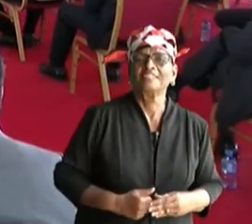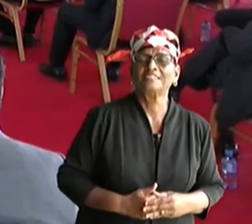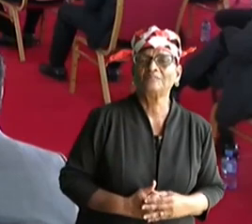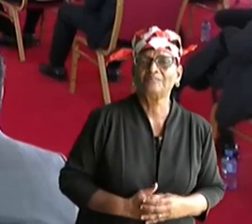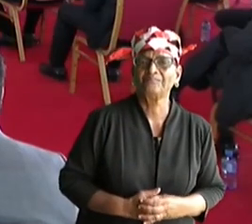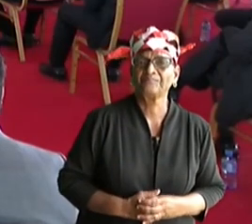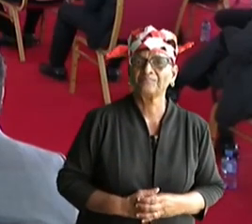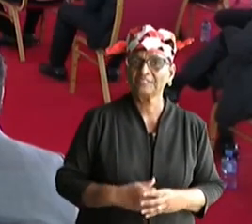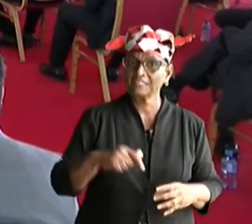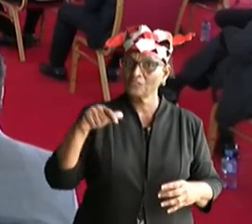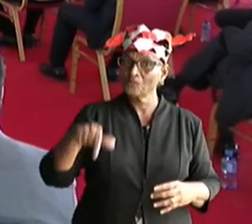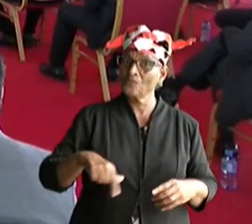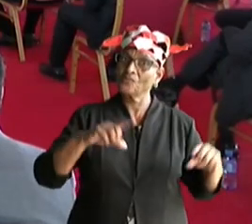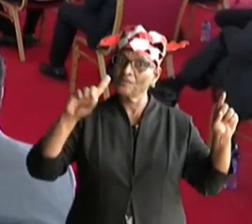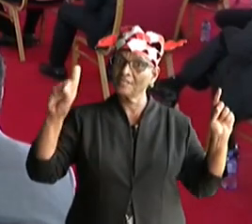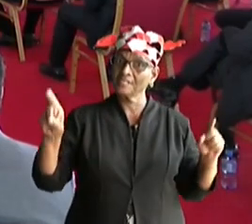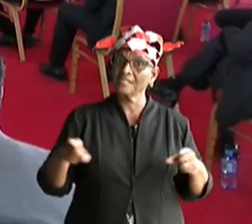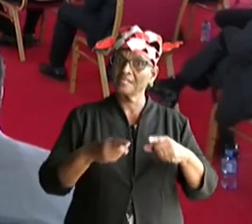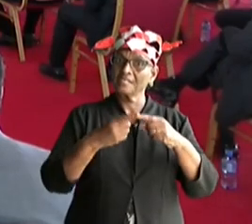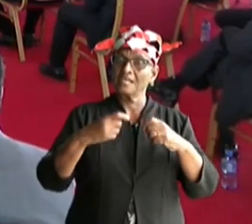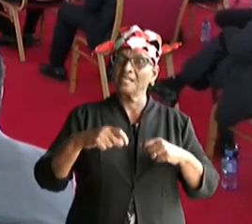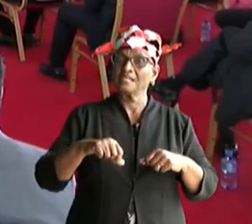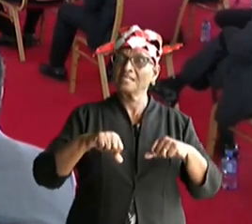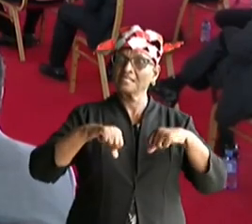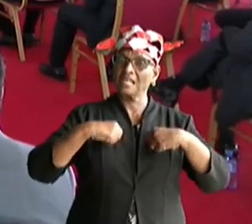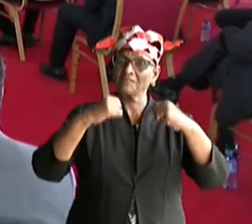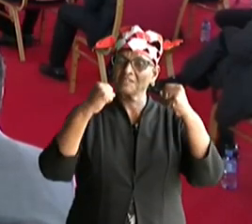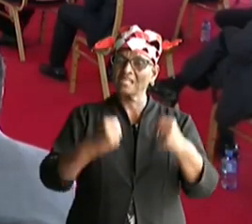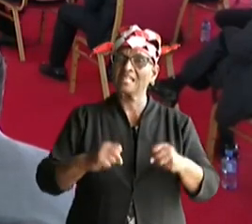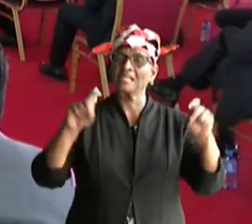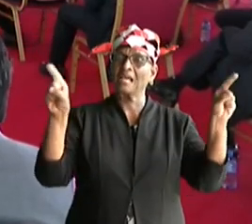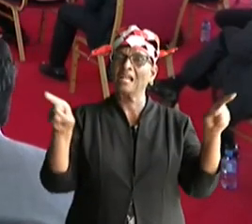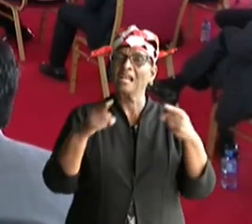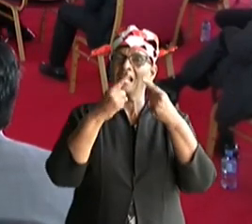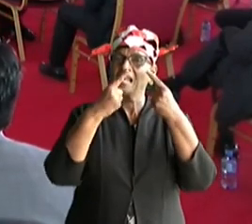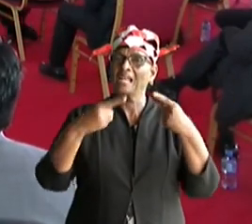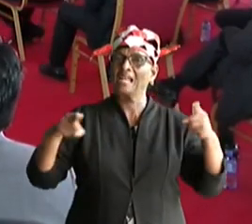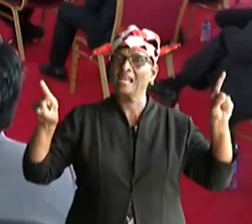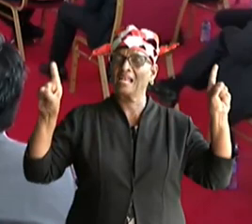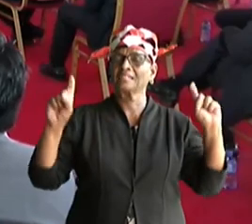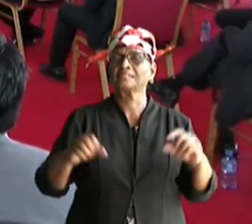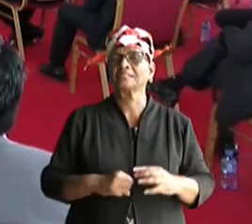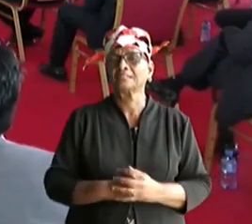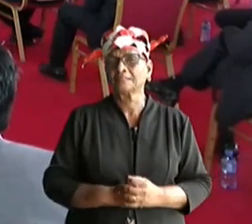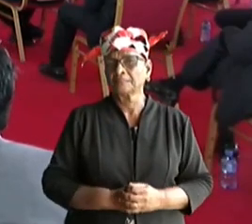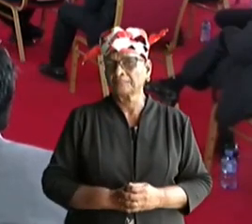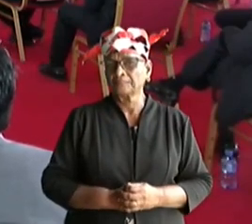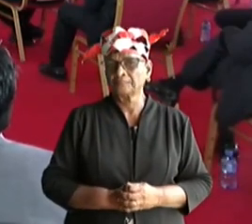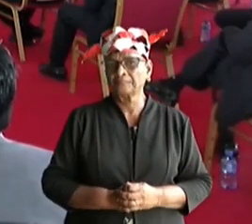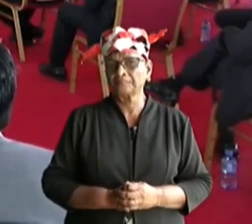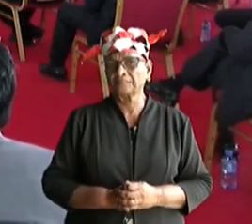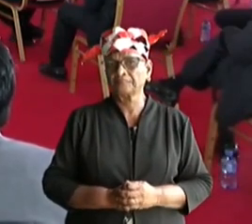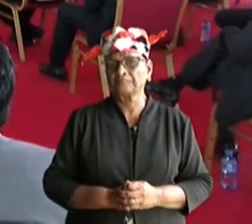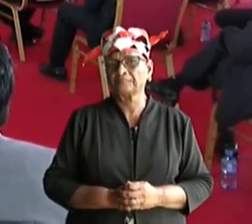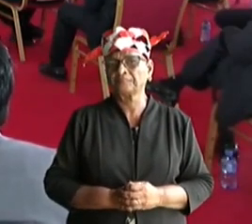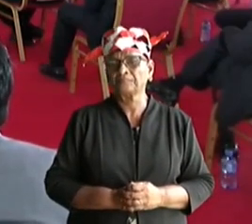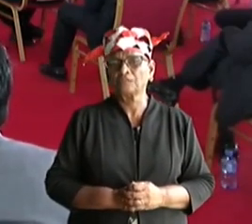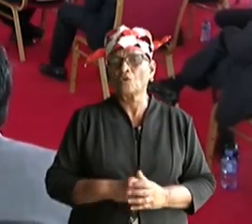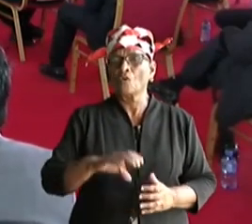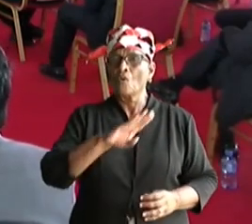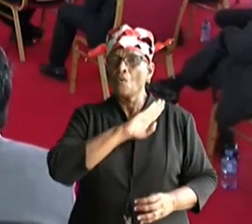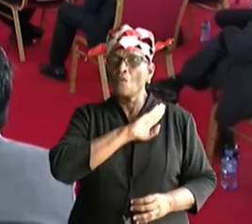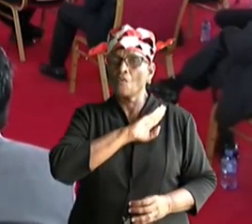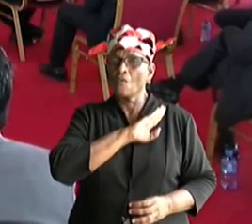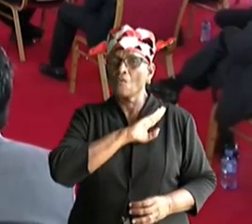een residentielied gezongen door de heer Jules Fullington, maar ook een speciaal verzoek